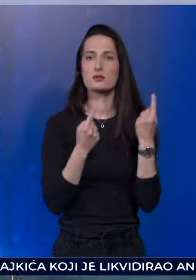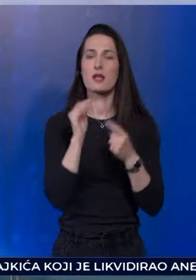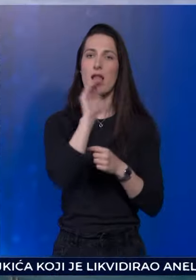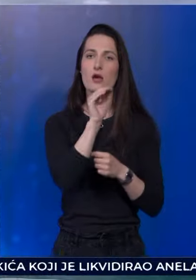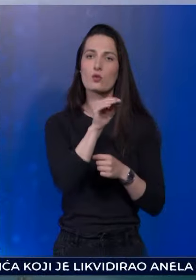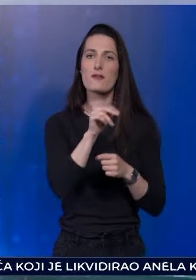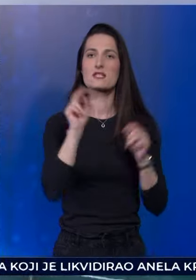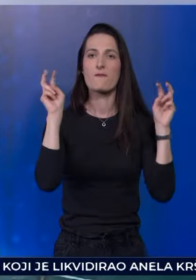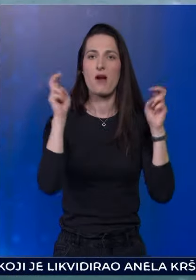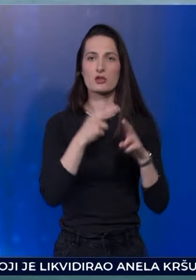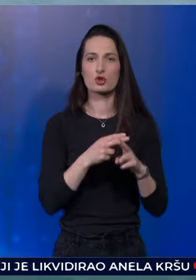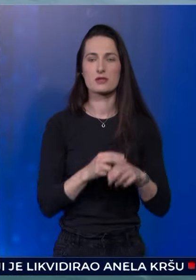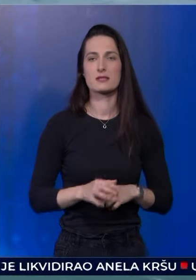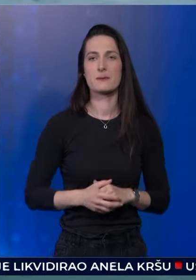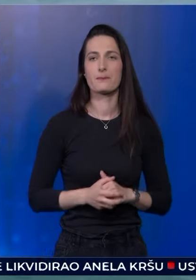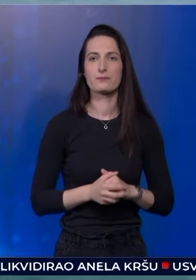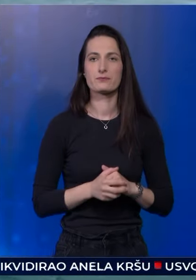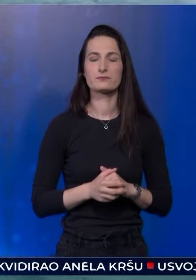navode zvaničnici.